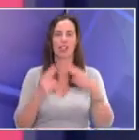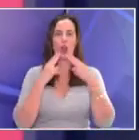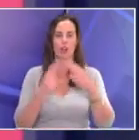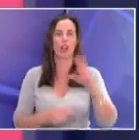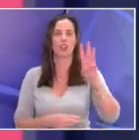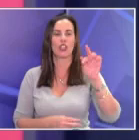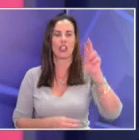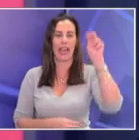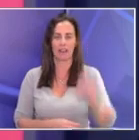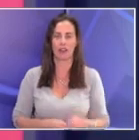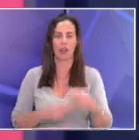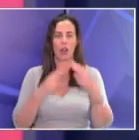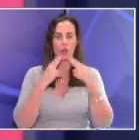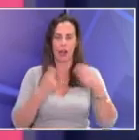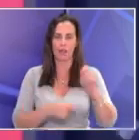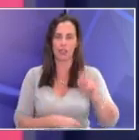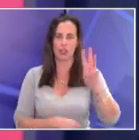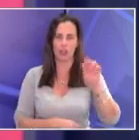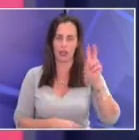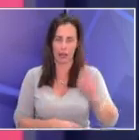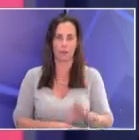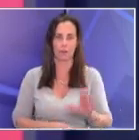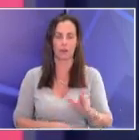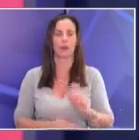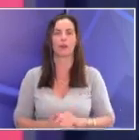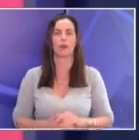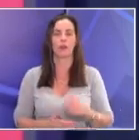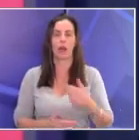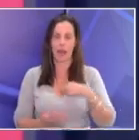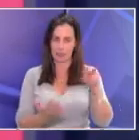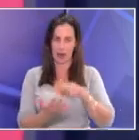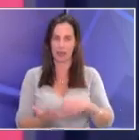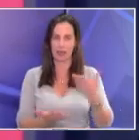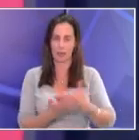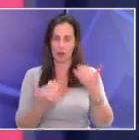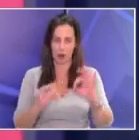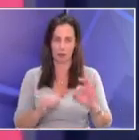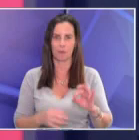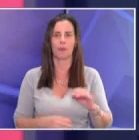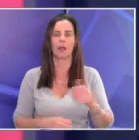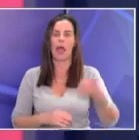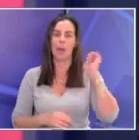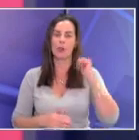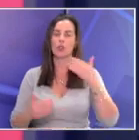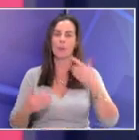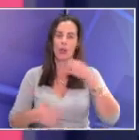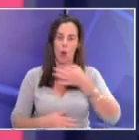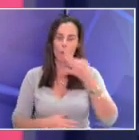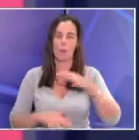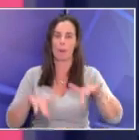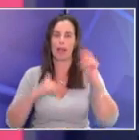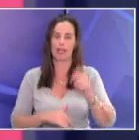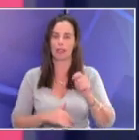של אלעזר שטרן. תגובת חבר הכנסת אלעזר שטרן הייתה כזו, כדלקמן. אני מקריא מהדף, קיבלנו אותה ממש הרגע. אמש במהלך נאומי